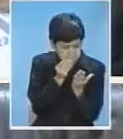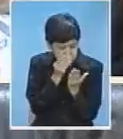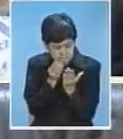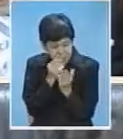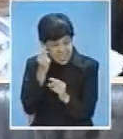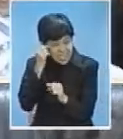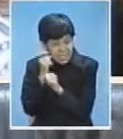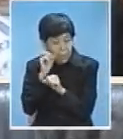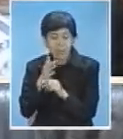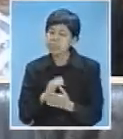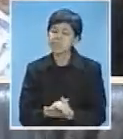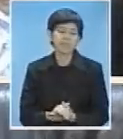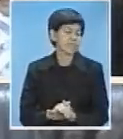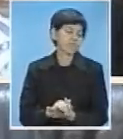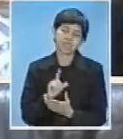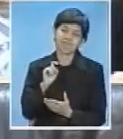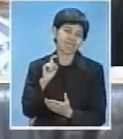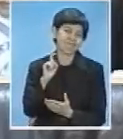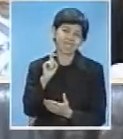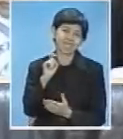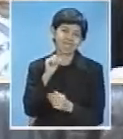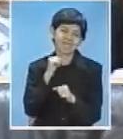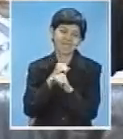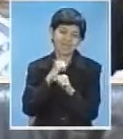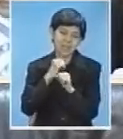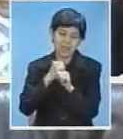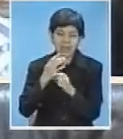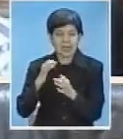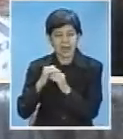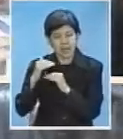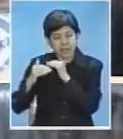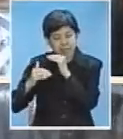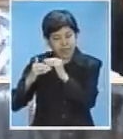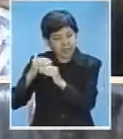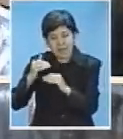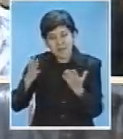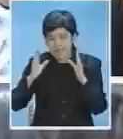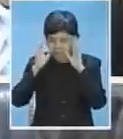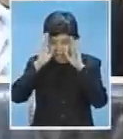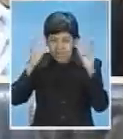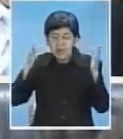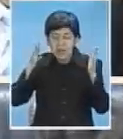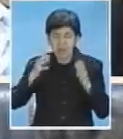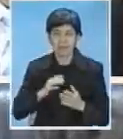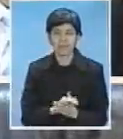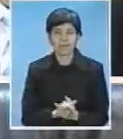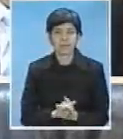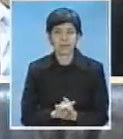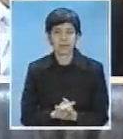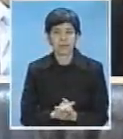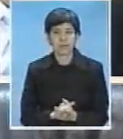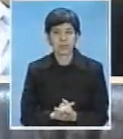ายแห่งชาติเราไม่มีทางที่จะสร้างความจำเริญในเรื่องความรู้ขึ้นมาได้อย่างแท้จริง